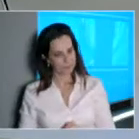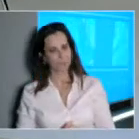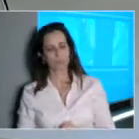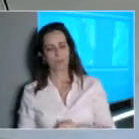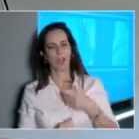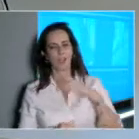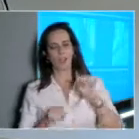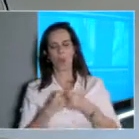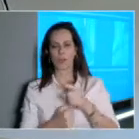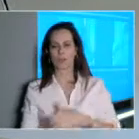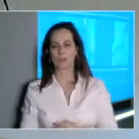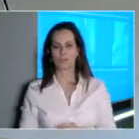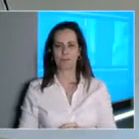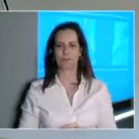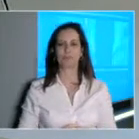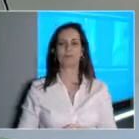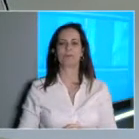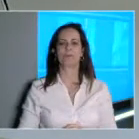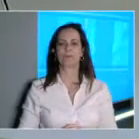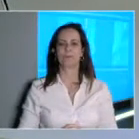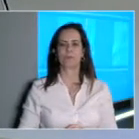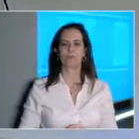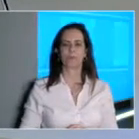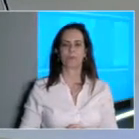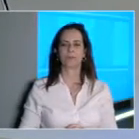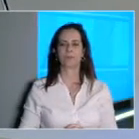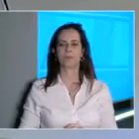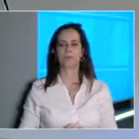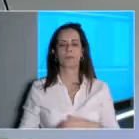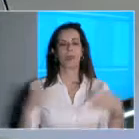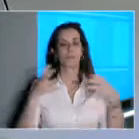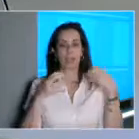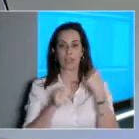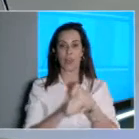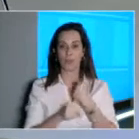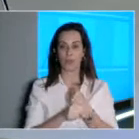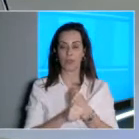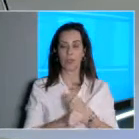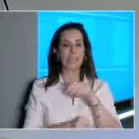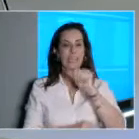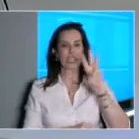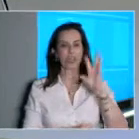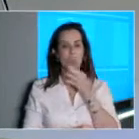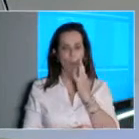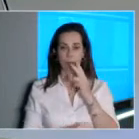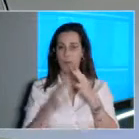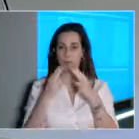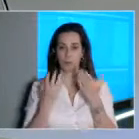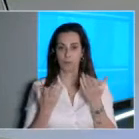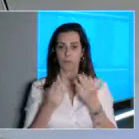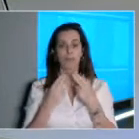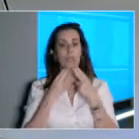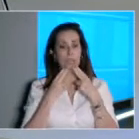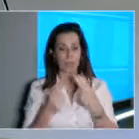אני לא עושה לך ספוילרים להמשך, אוקיי. כן, נעבור למפלגת העבודה, חבר הכנסת איציק שמולי. הגיב לחשיפת